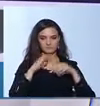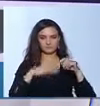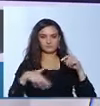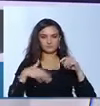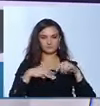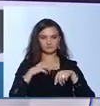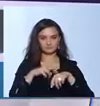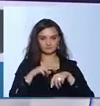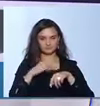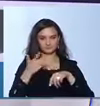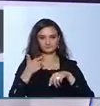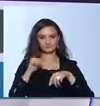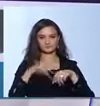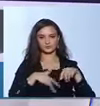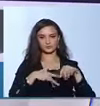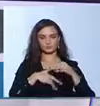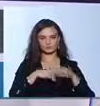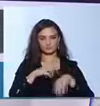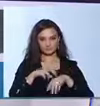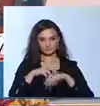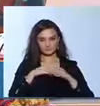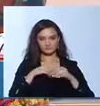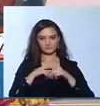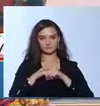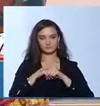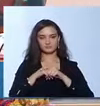გინეკოლოგიაში ავიღოთ, გასტროენტეროლოგიაში საკმაოდ,